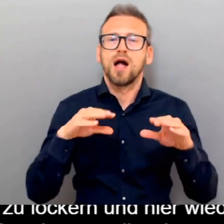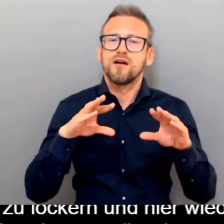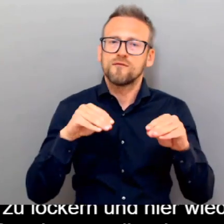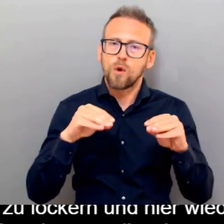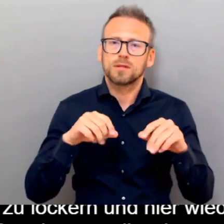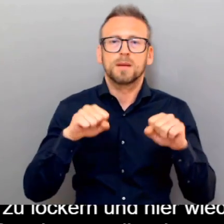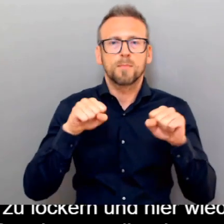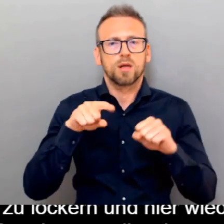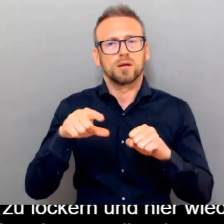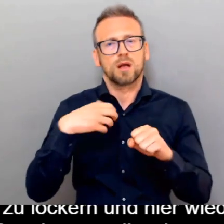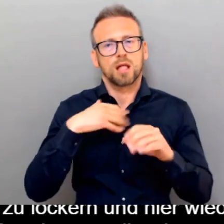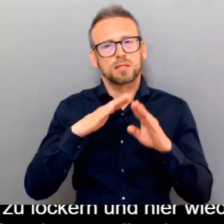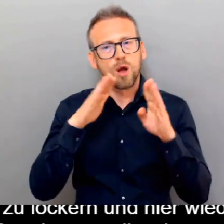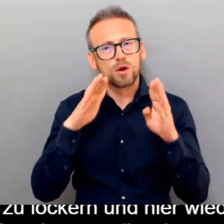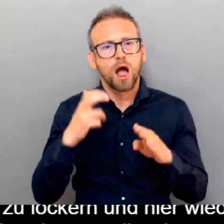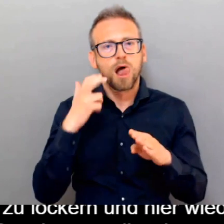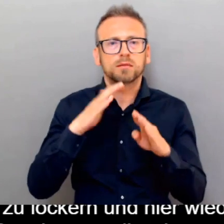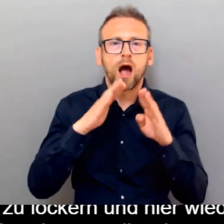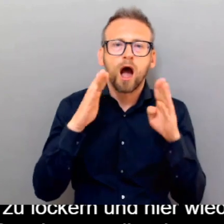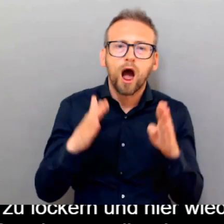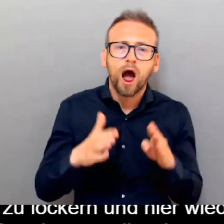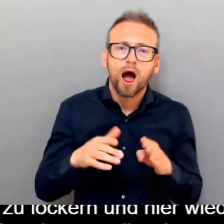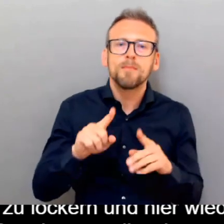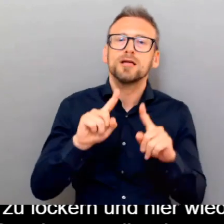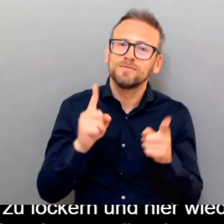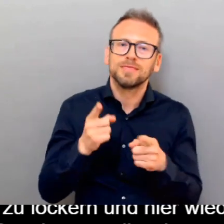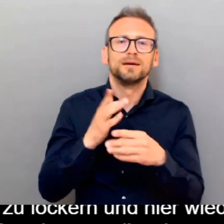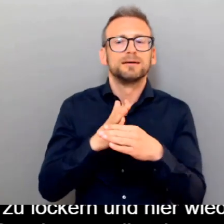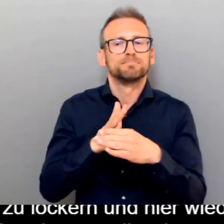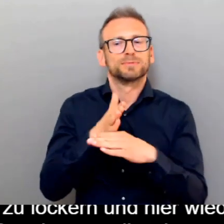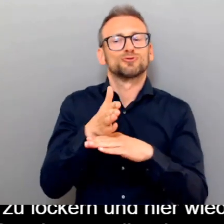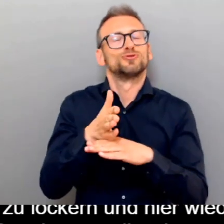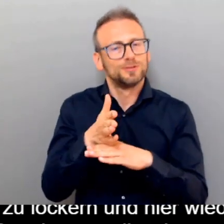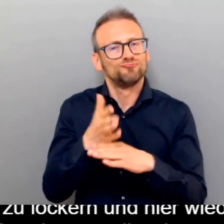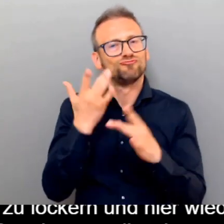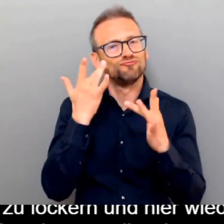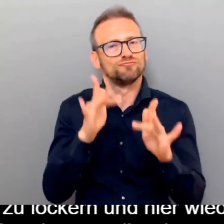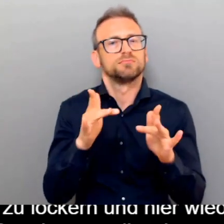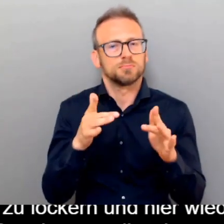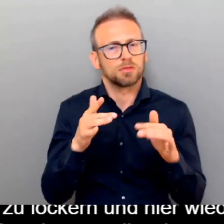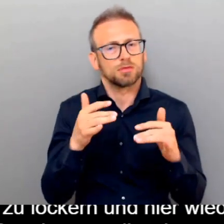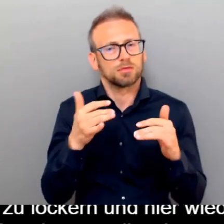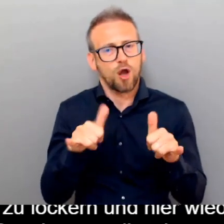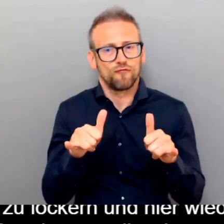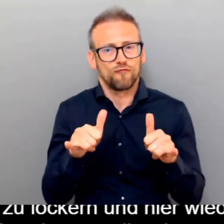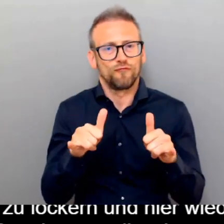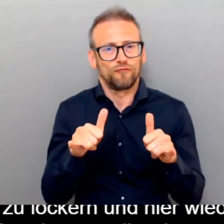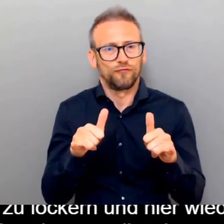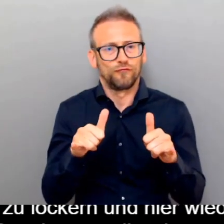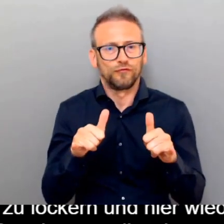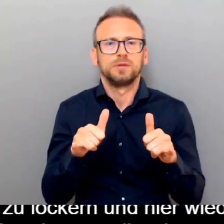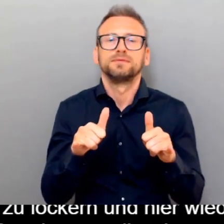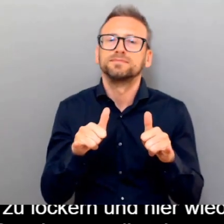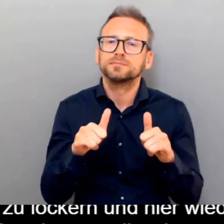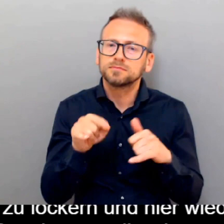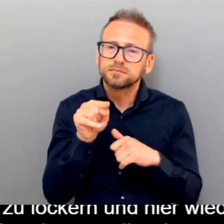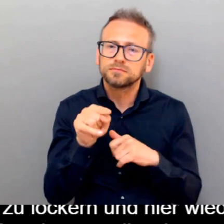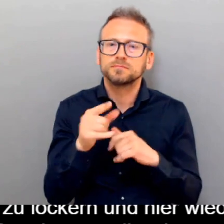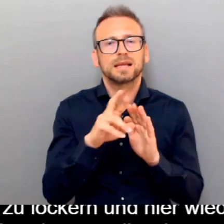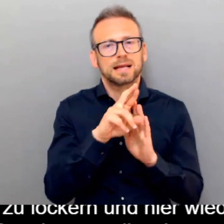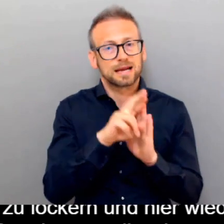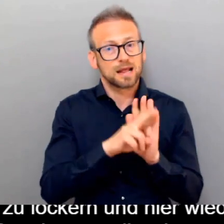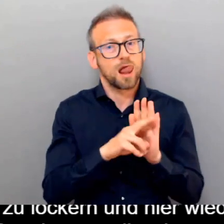-Bedeckung, Maskenpflicht und alles, was dazugehört. Aber es ist eben wieder möglich gewesen, dass sich auch hier Familien begegnen können.